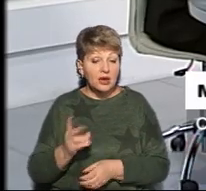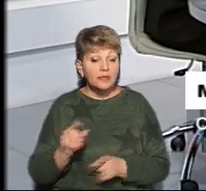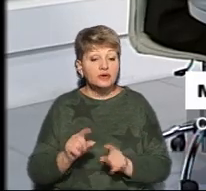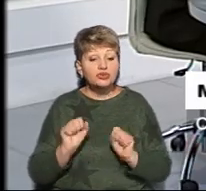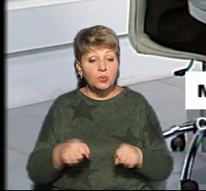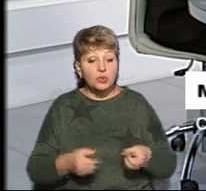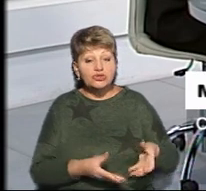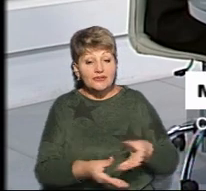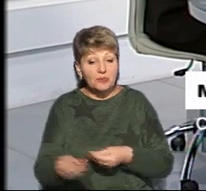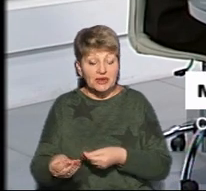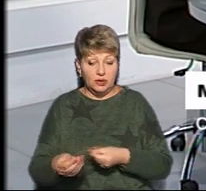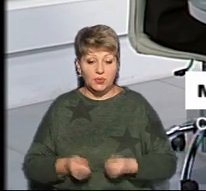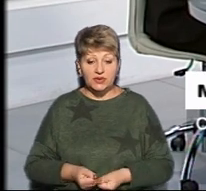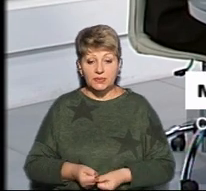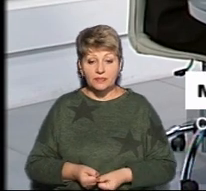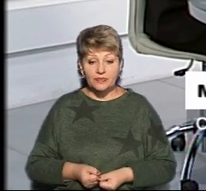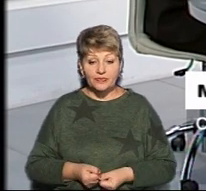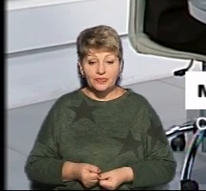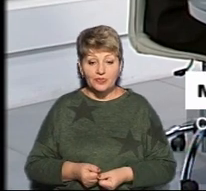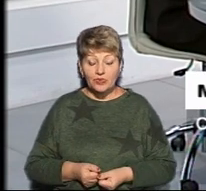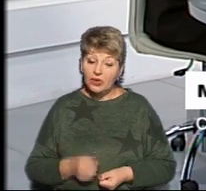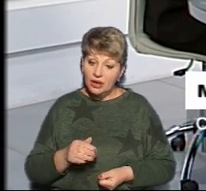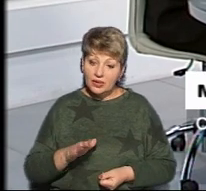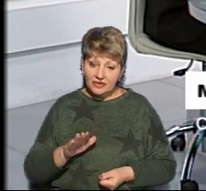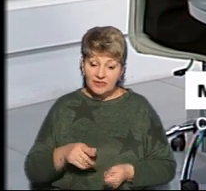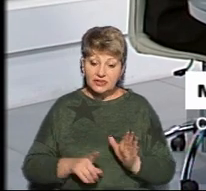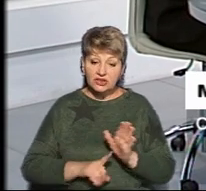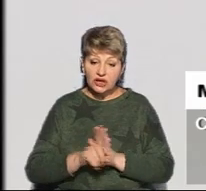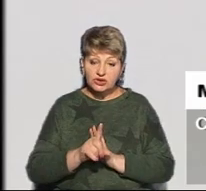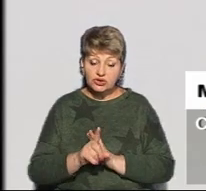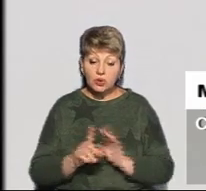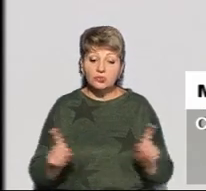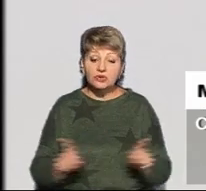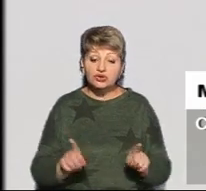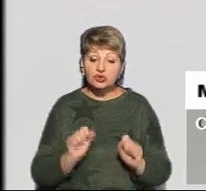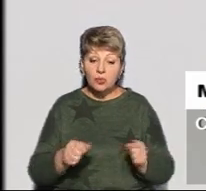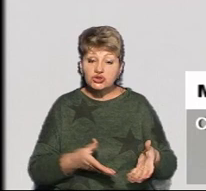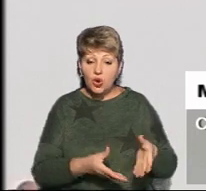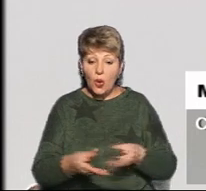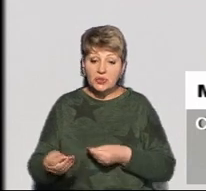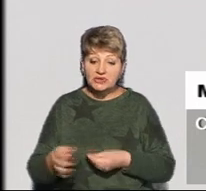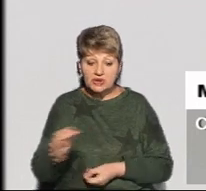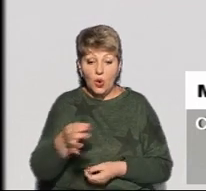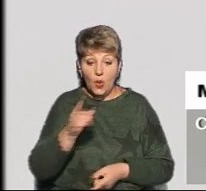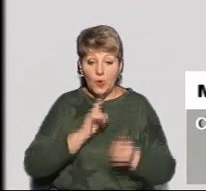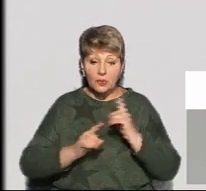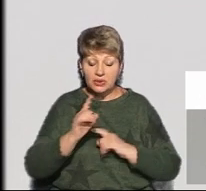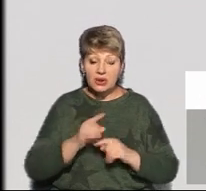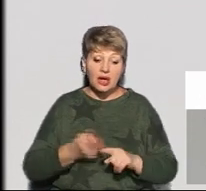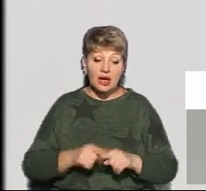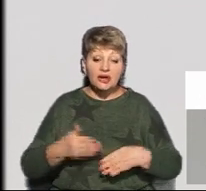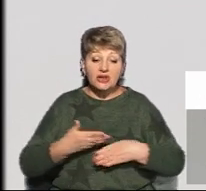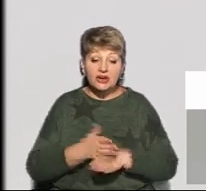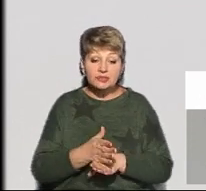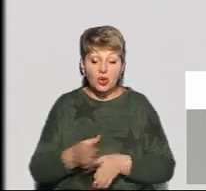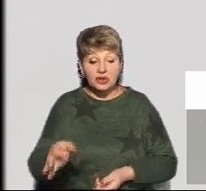вплинути? Ну, давайте тоді з того, на що це може вплинути. На що взагалі впливає обласна рада? Вона впливає на розподіл